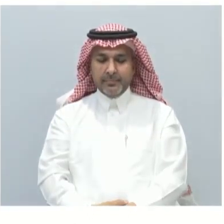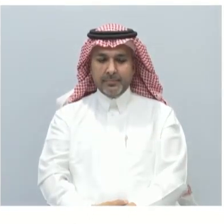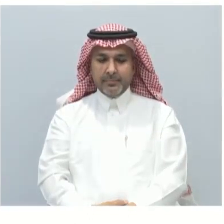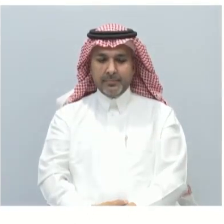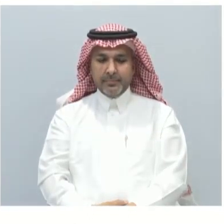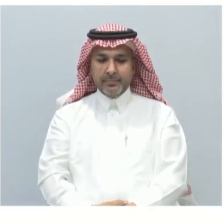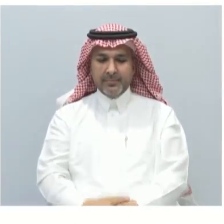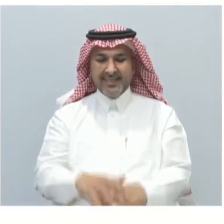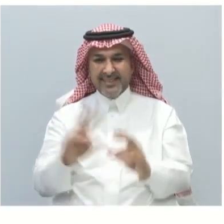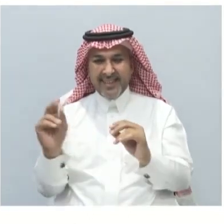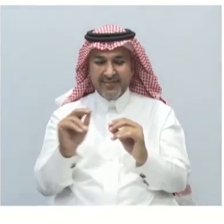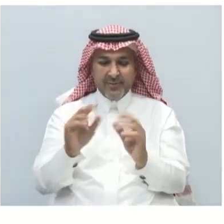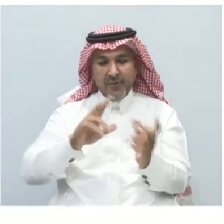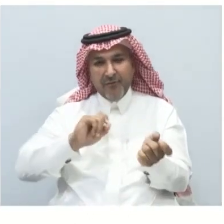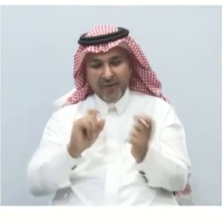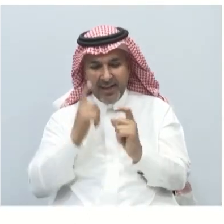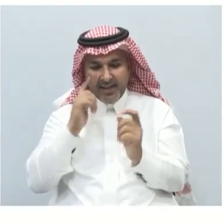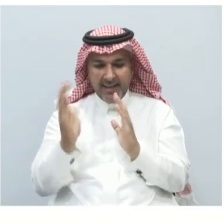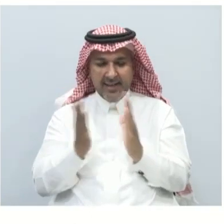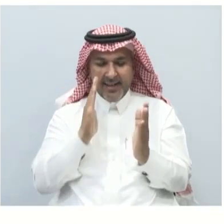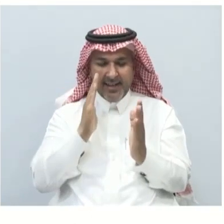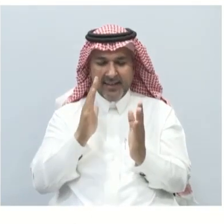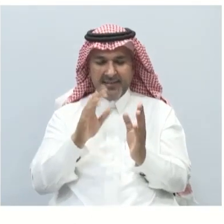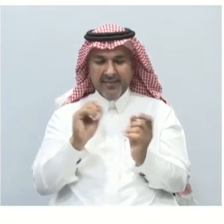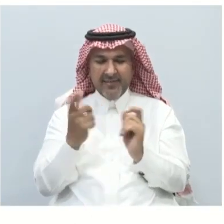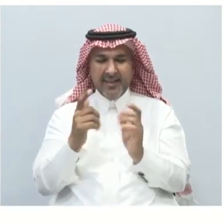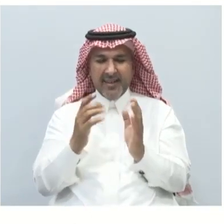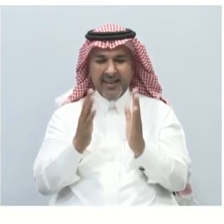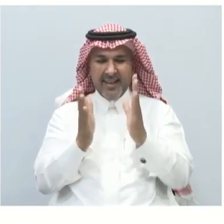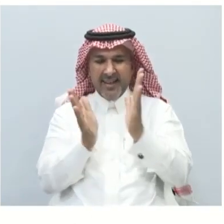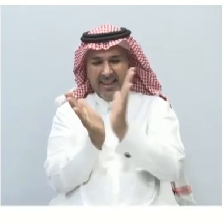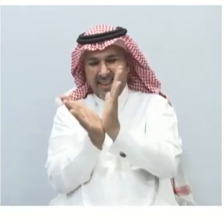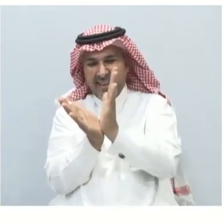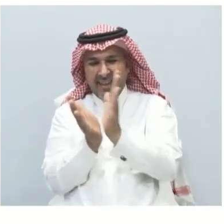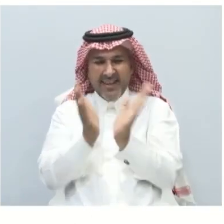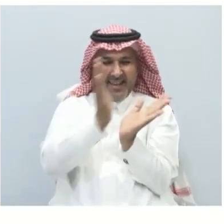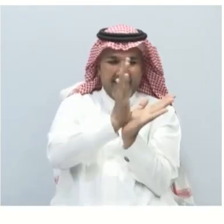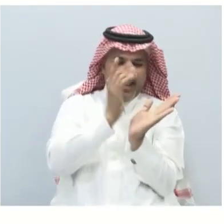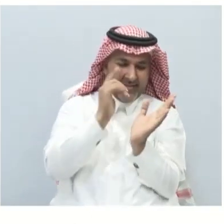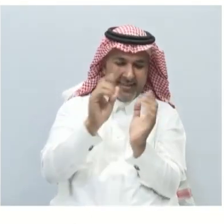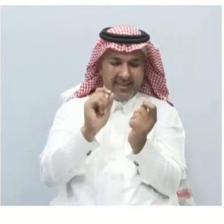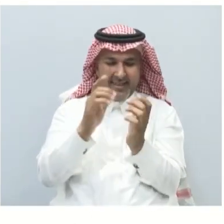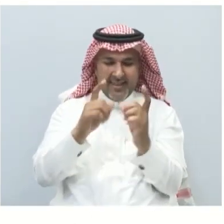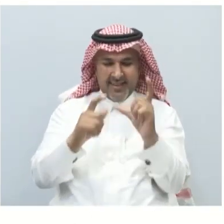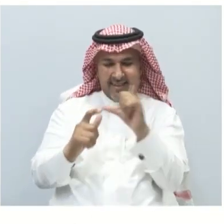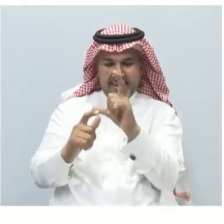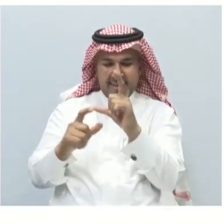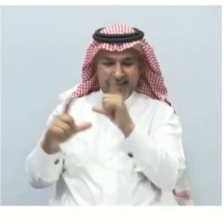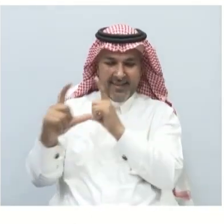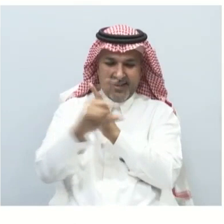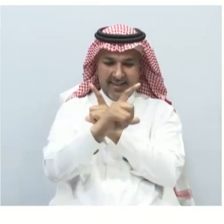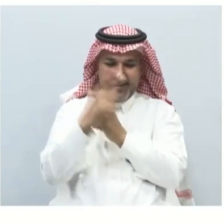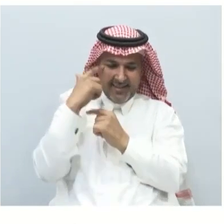في هو نفس الشكل هذا تقريبا ولكن في اختلاف فيما بينهم حصل لو جيت شفت المجال